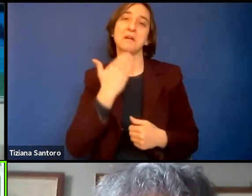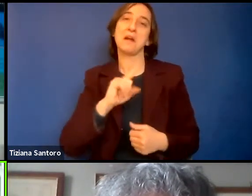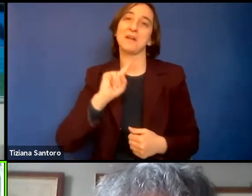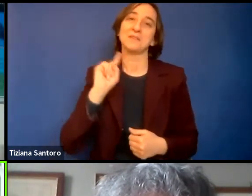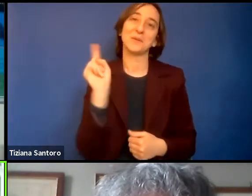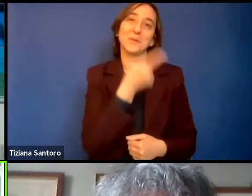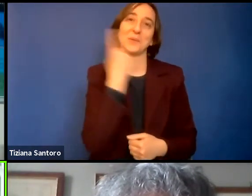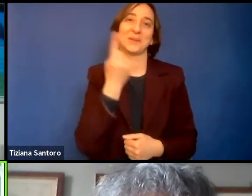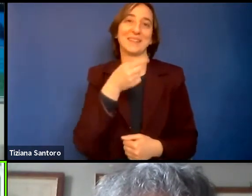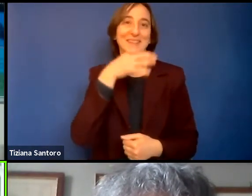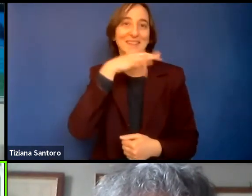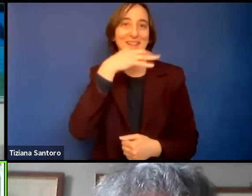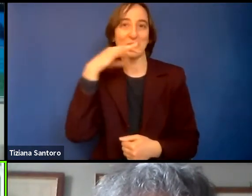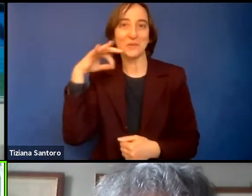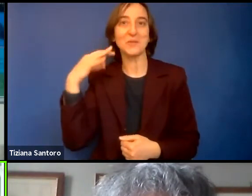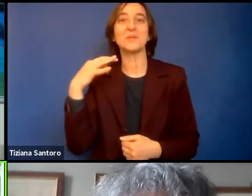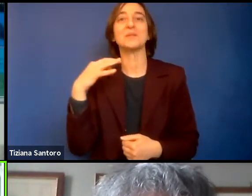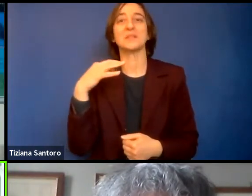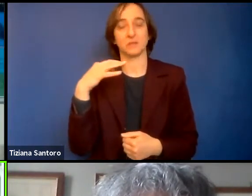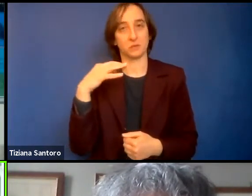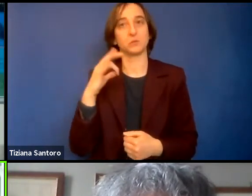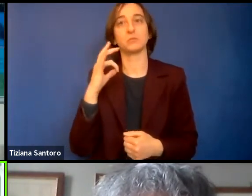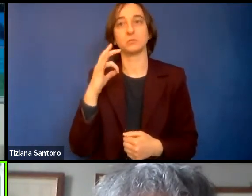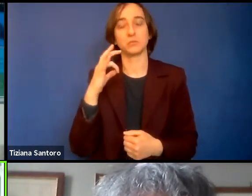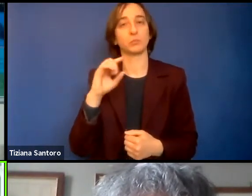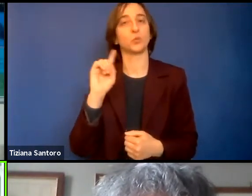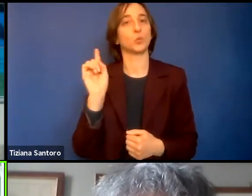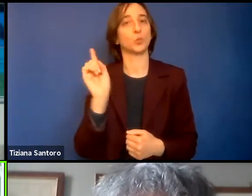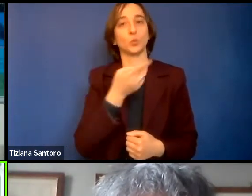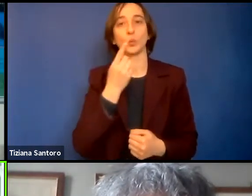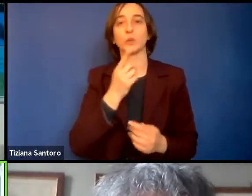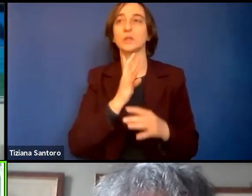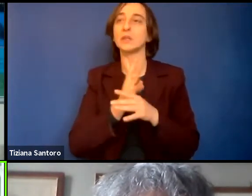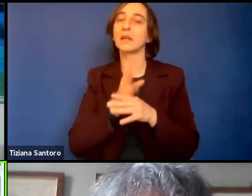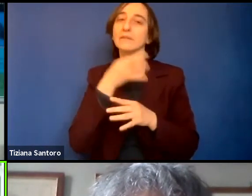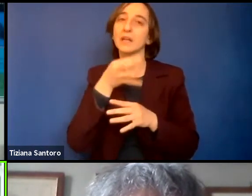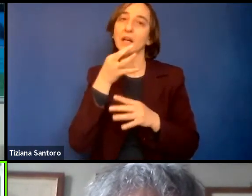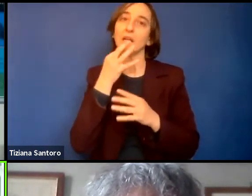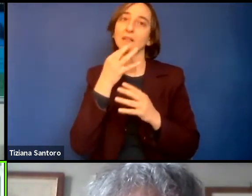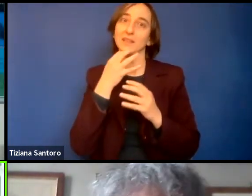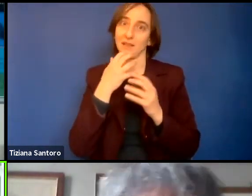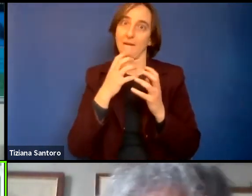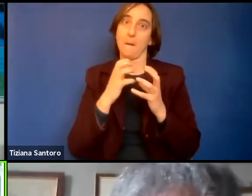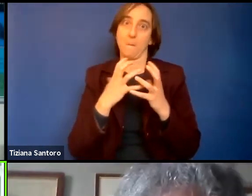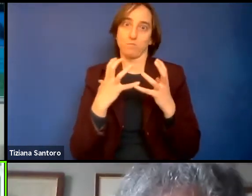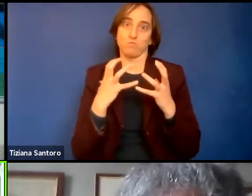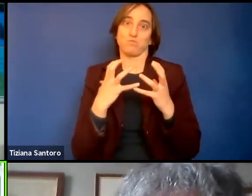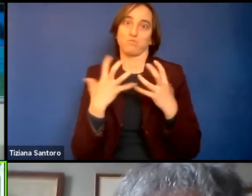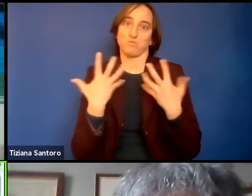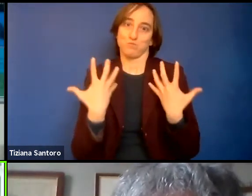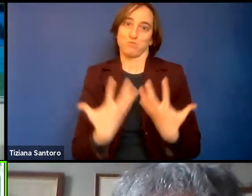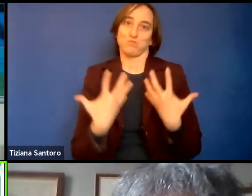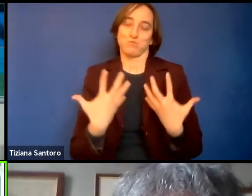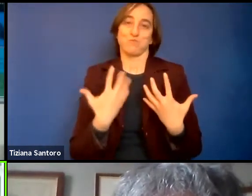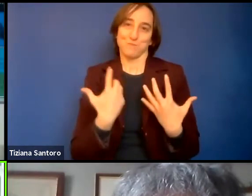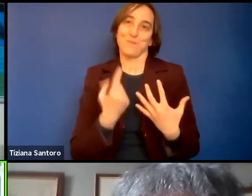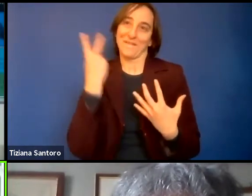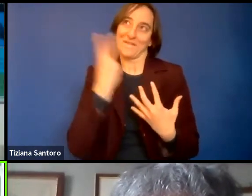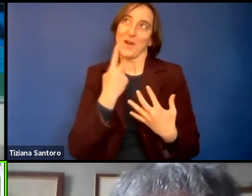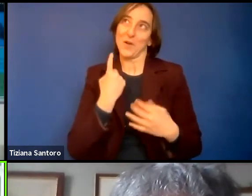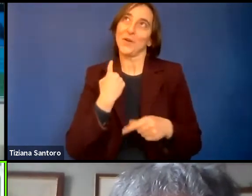stati tutti interventi molto densi, avrebbero avuto bisogno di tanto tempo in più